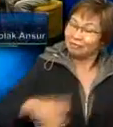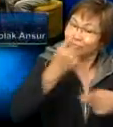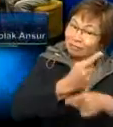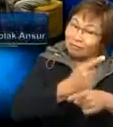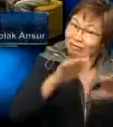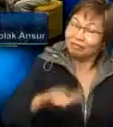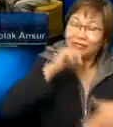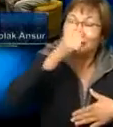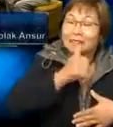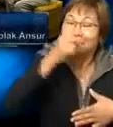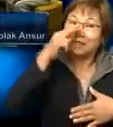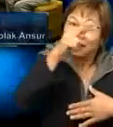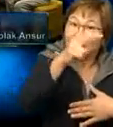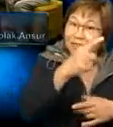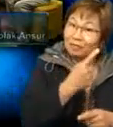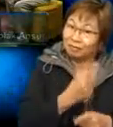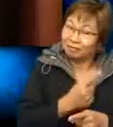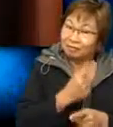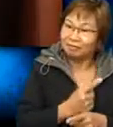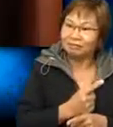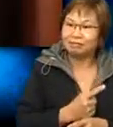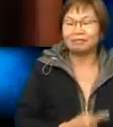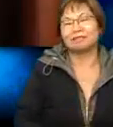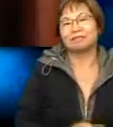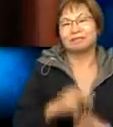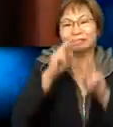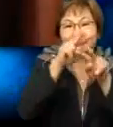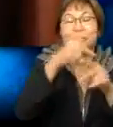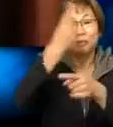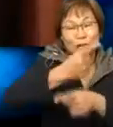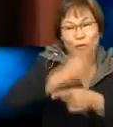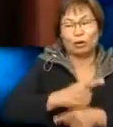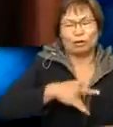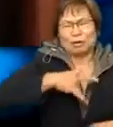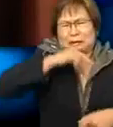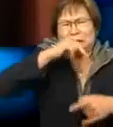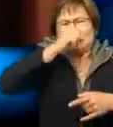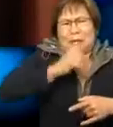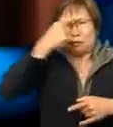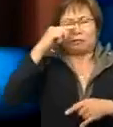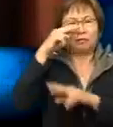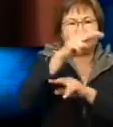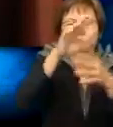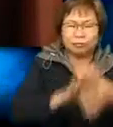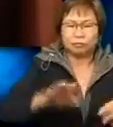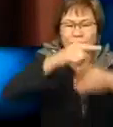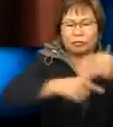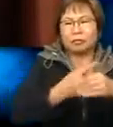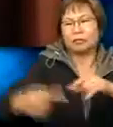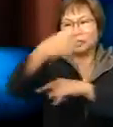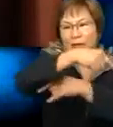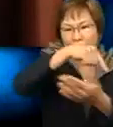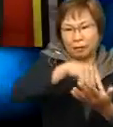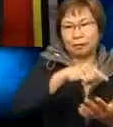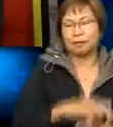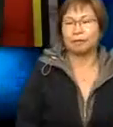tak sabar-sabar nak tengok isi kandungannya kan? Betul tu Kak Ati. Saya rasa dah tak sabar lagi untuk menyaksikan cerita menarik hari